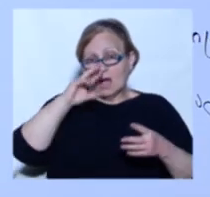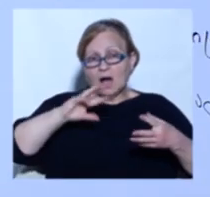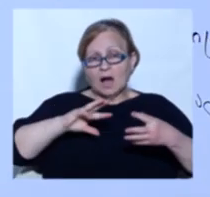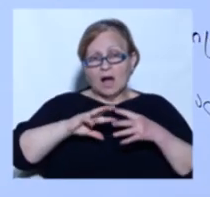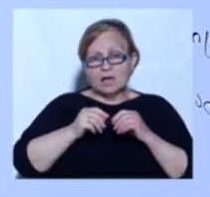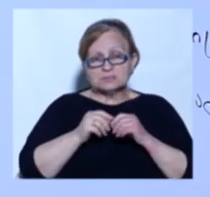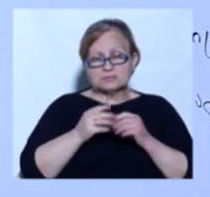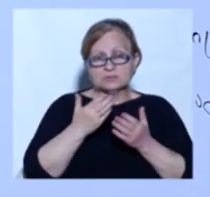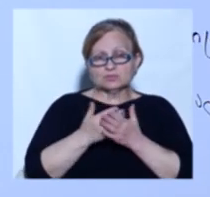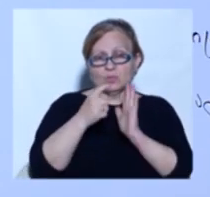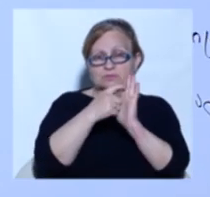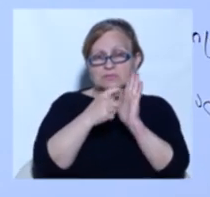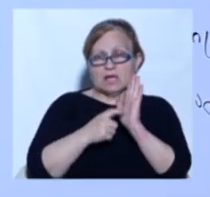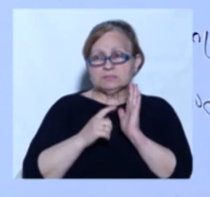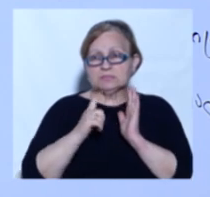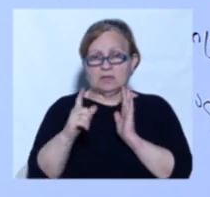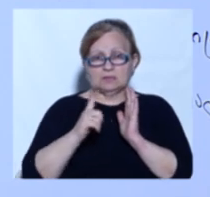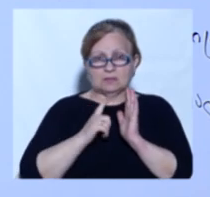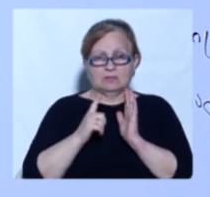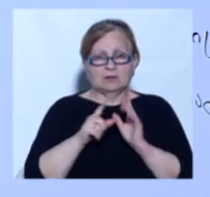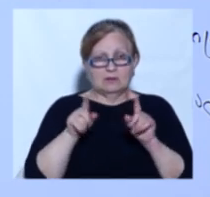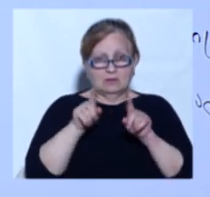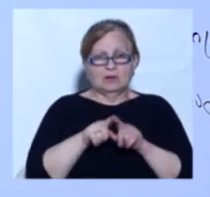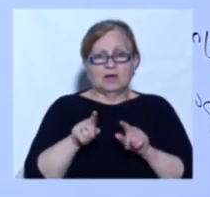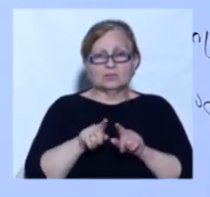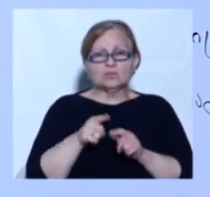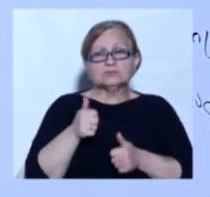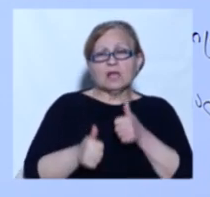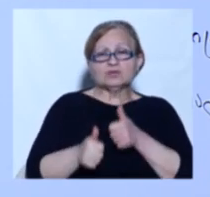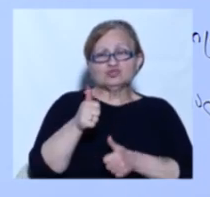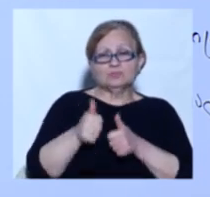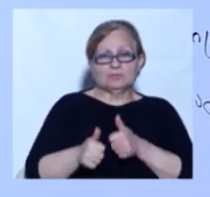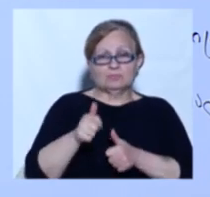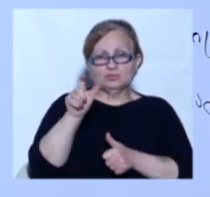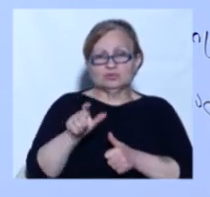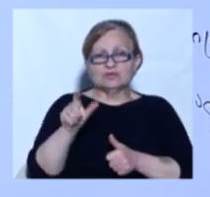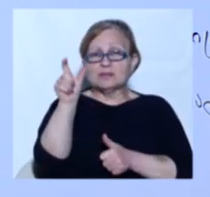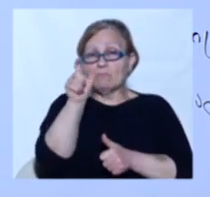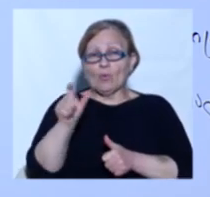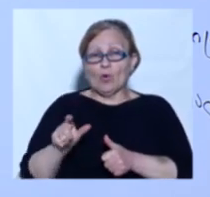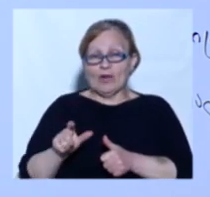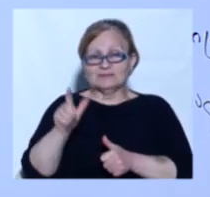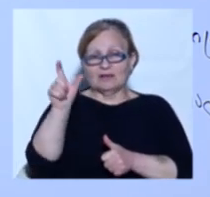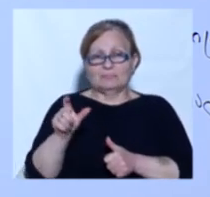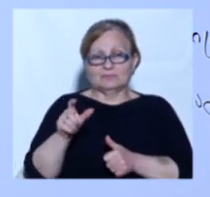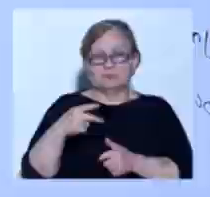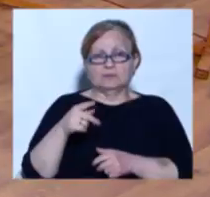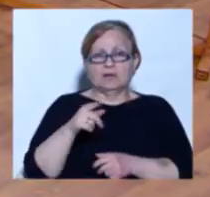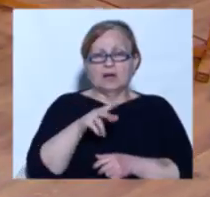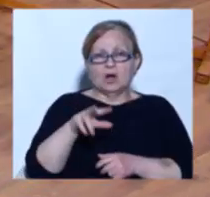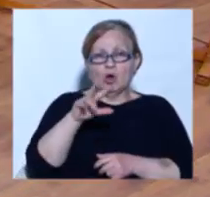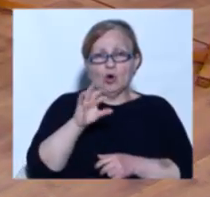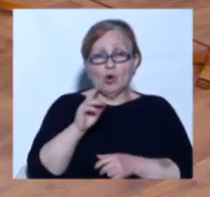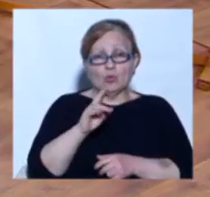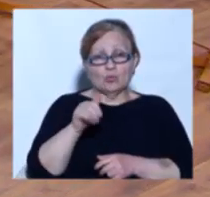გაზიარების შესაძლებლობა. ხანდახან ამგვარად ეჯიბრებოდნენ კიდეც პოეტები და ჰოკუ პირველი